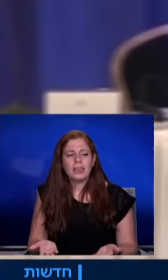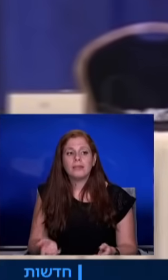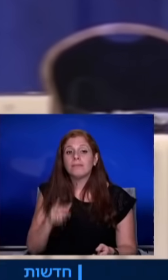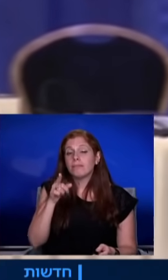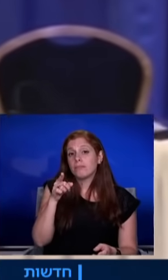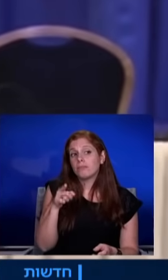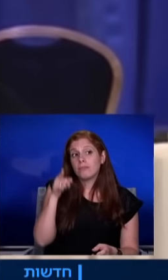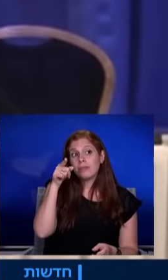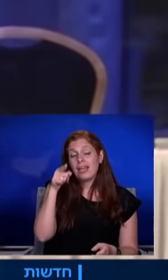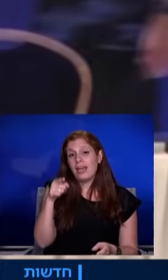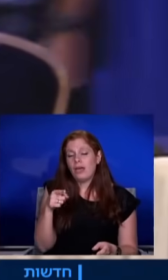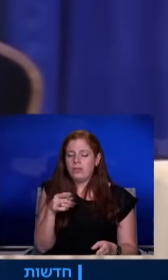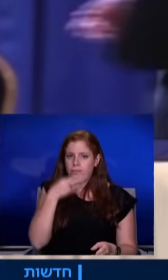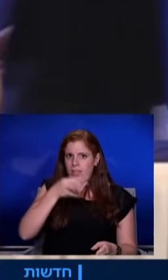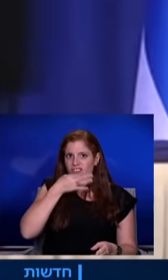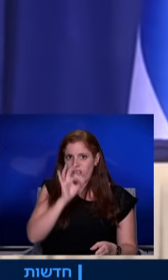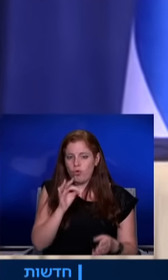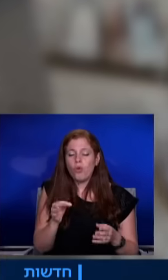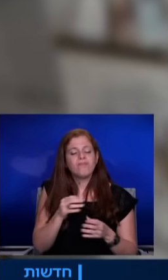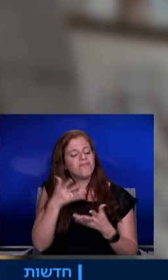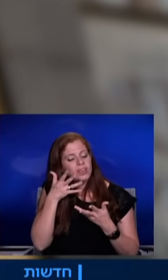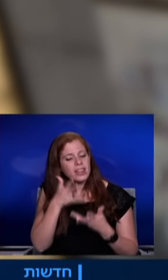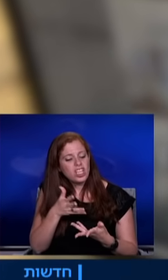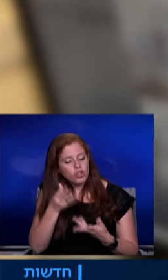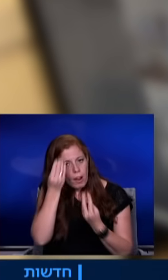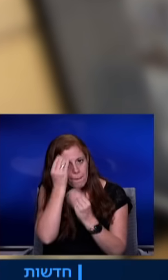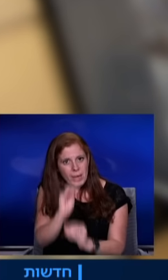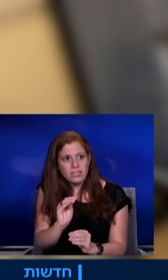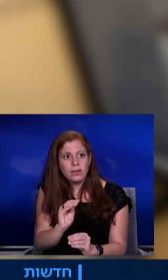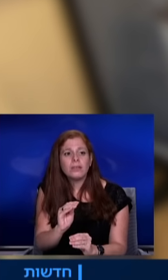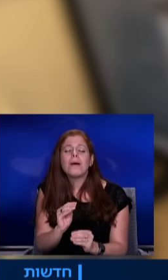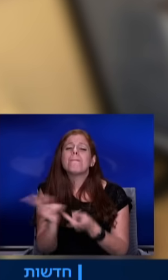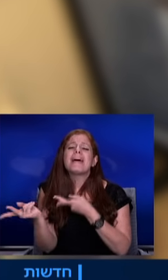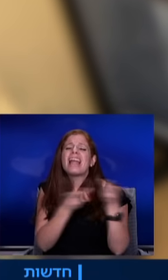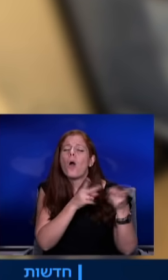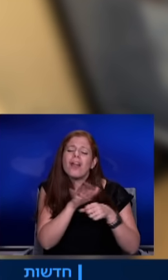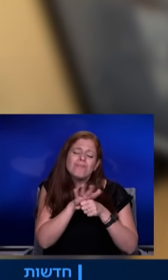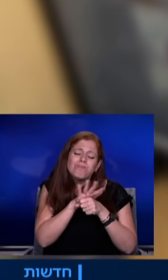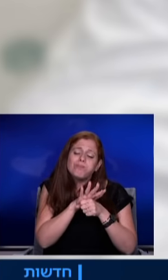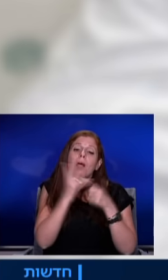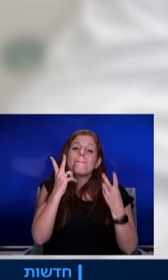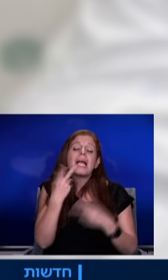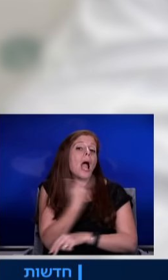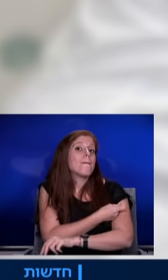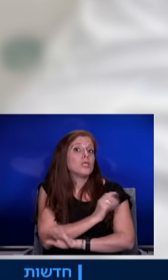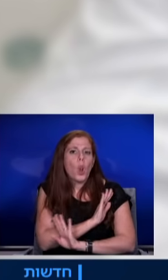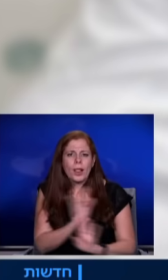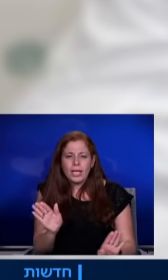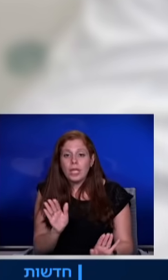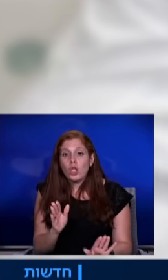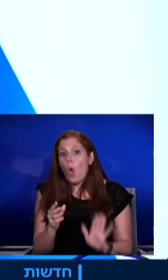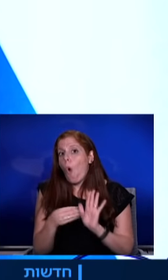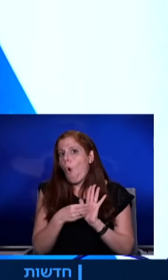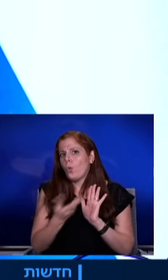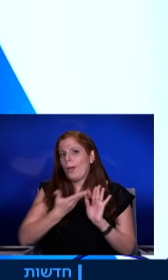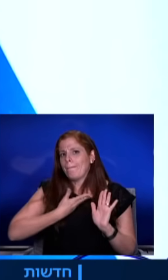ישיבת הממשלה הקדיש ראש הממשלה בנט למסר המרכזי. בתי החולים מתמלאים כעת בעיקר במי שלא התחסן או טרם קיבל את מנת